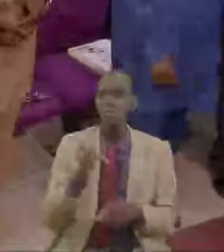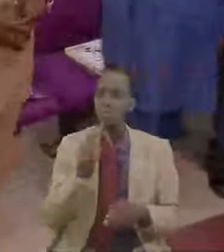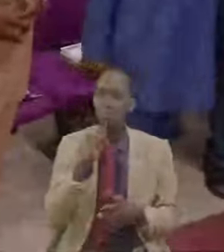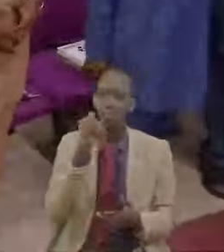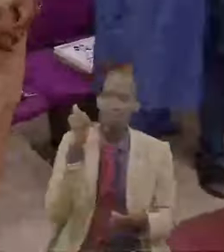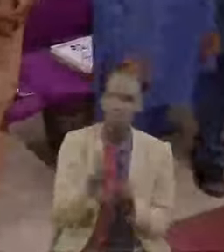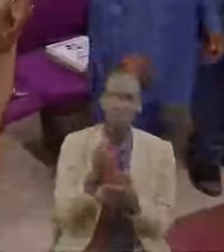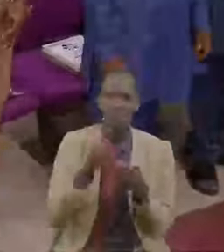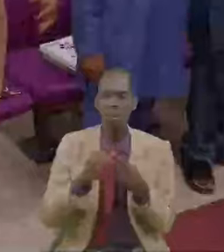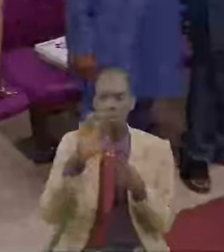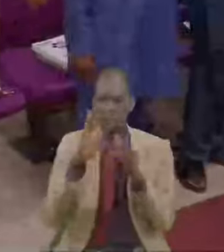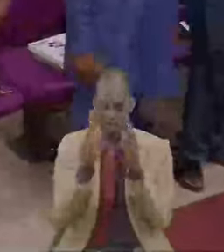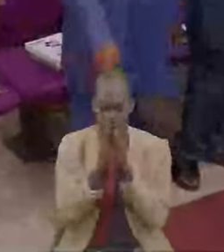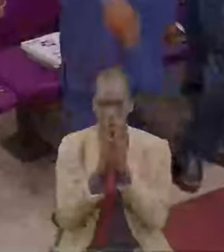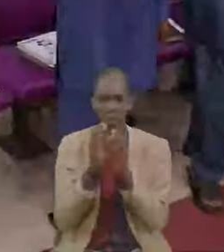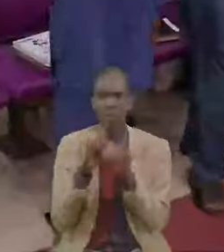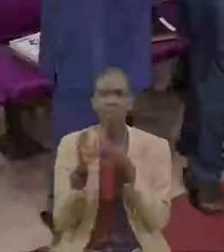un amen à votre prière.